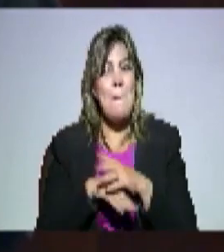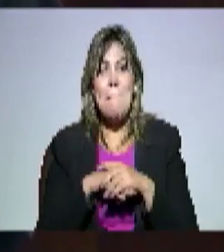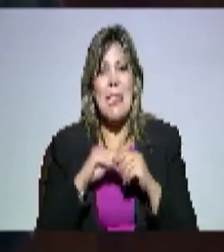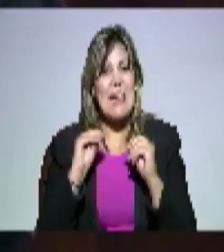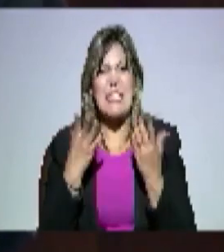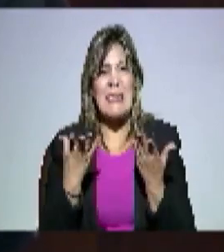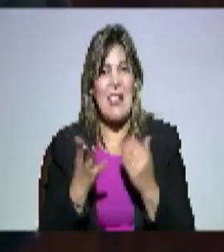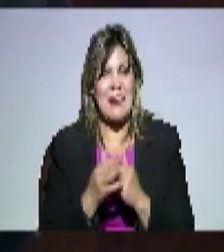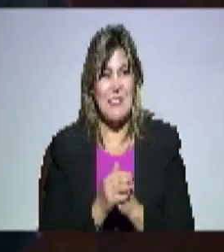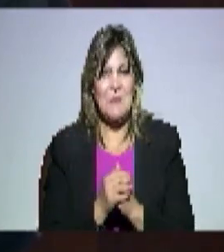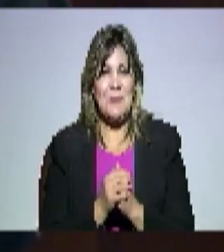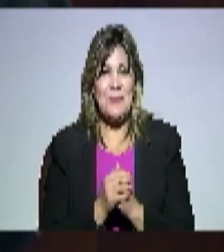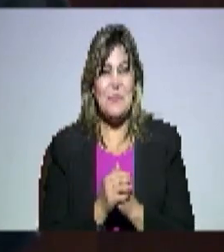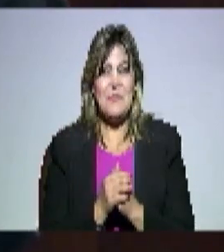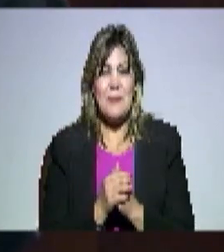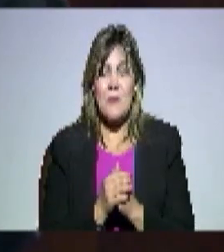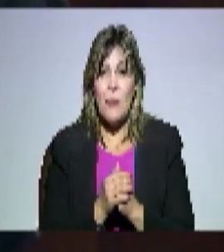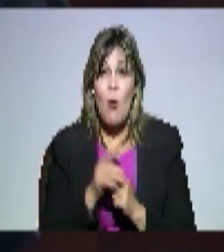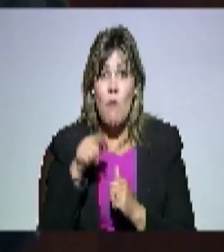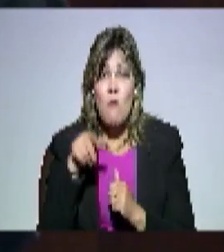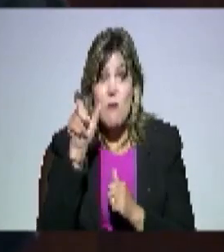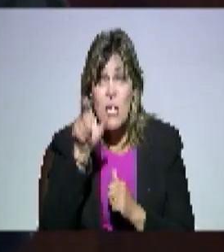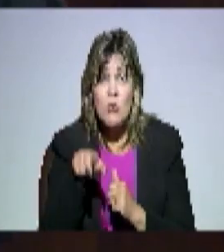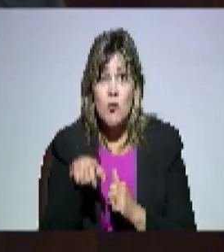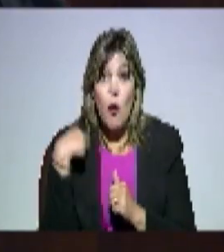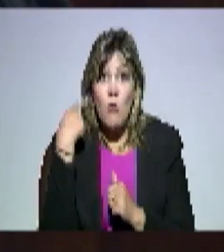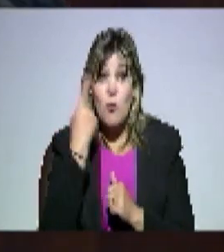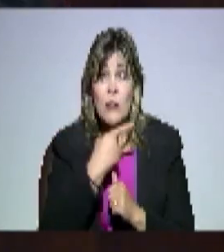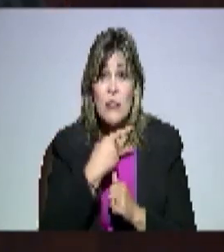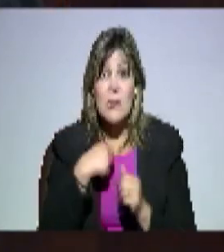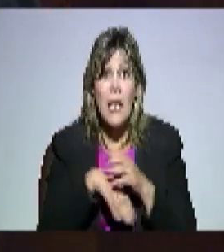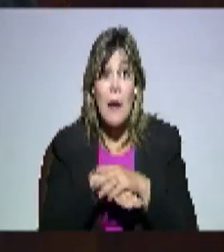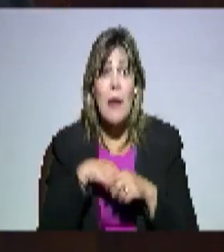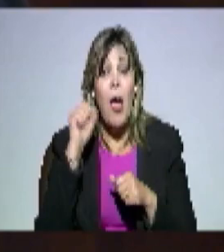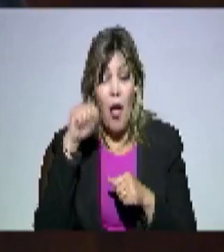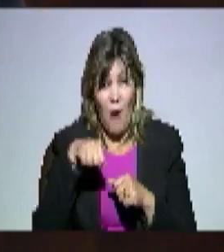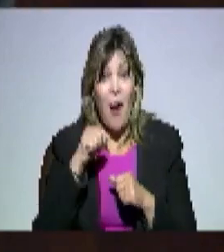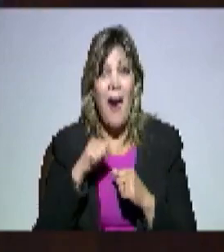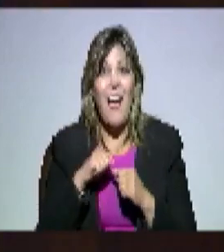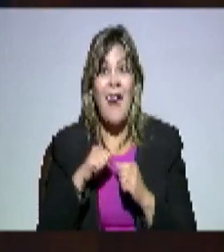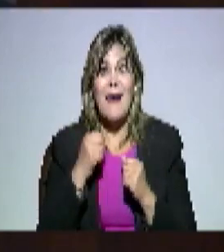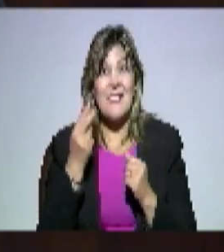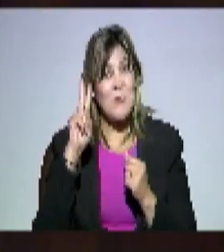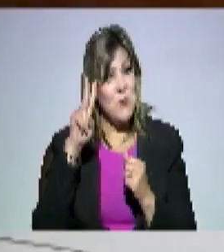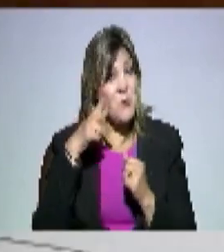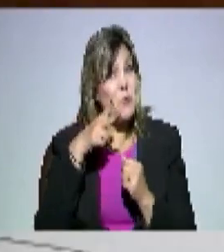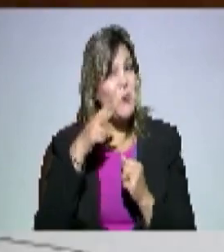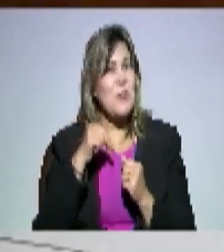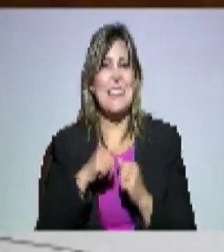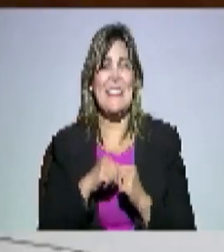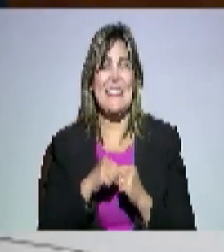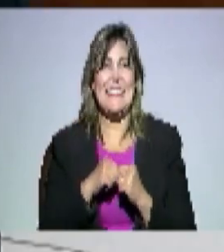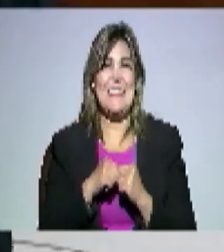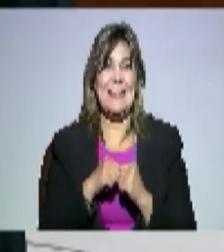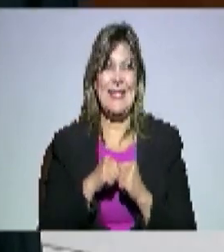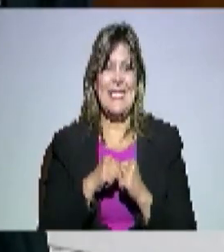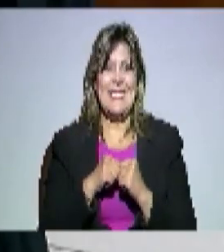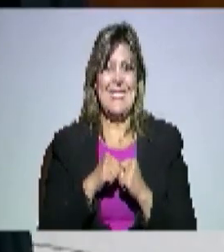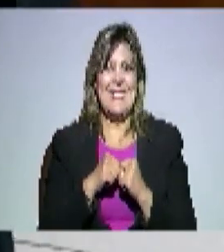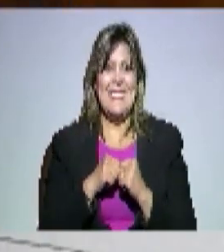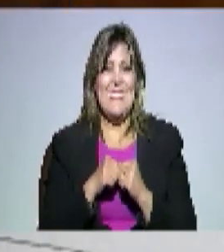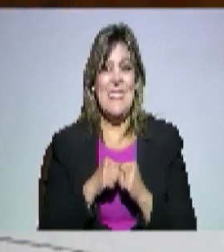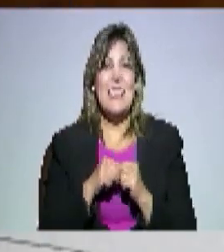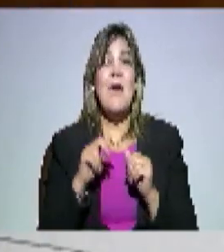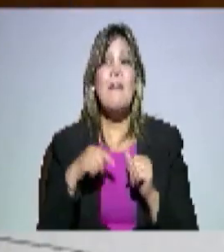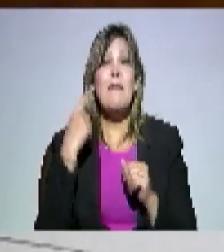ازاي هي حد نفذها اه تعالوا نتفرج تعالوا نتفرج